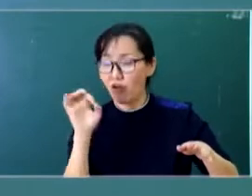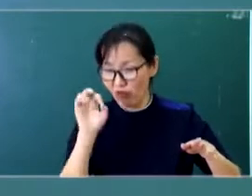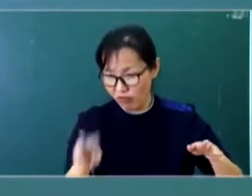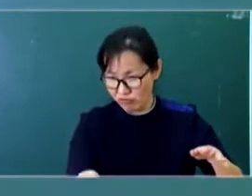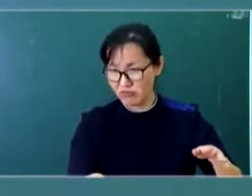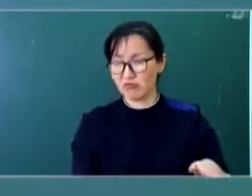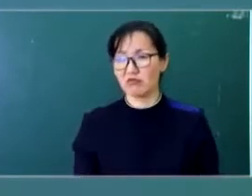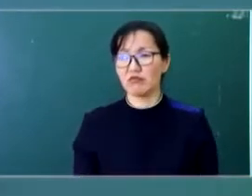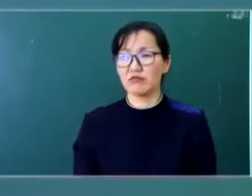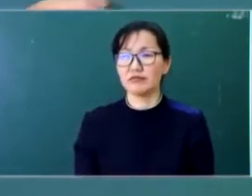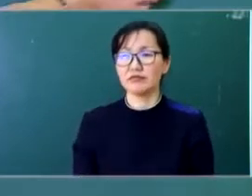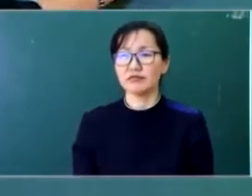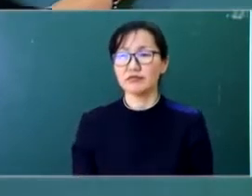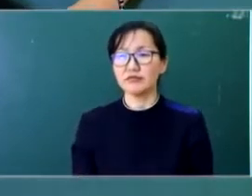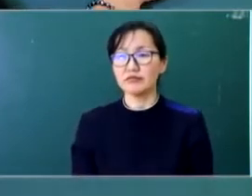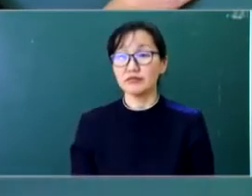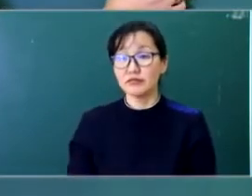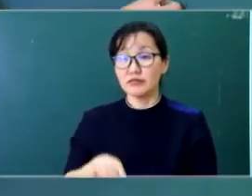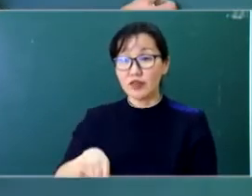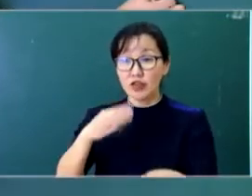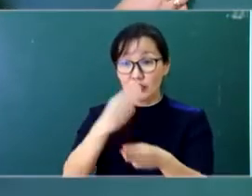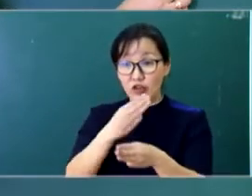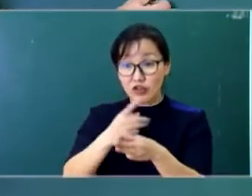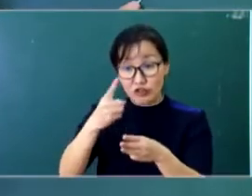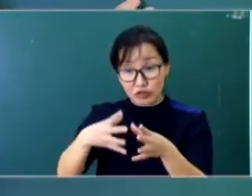1/2 бүхлөөр авъя.